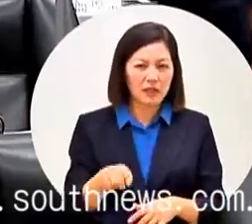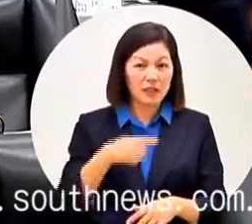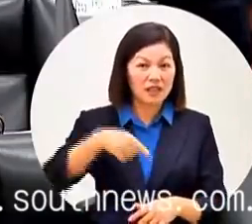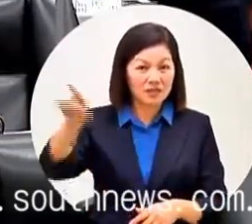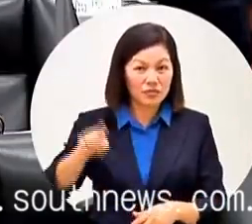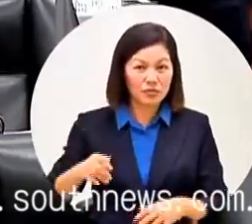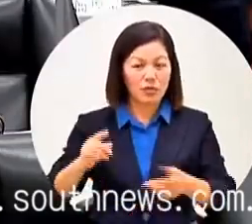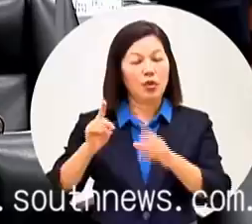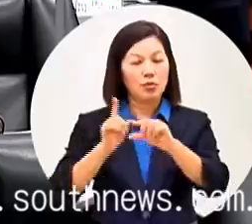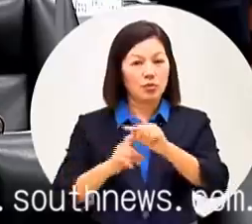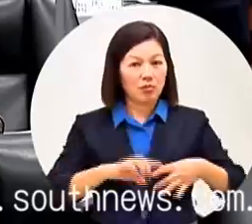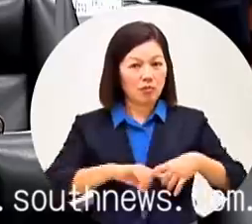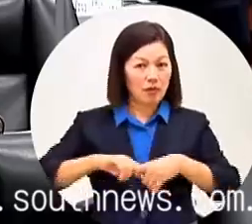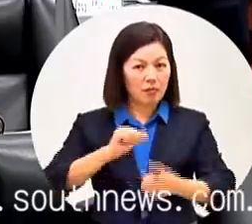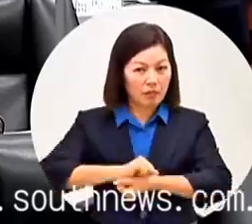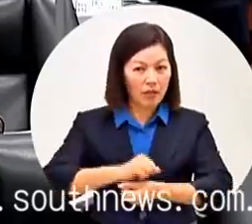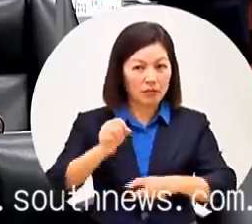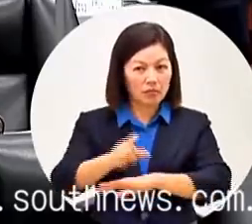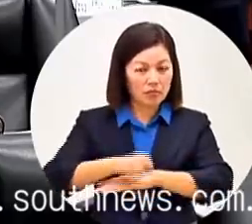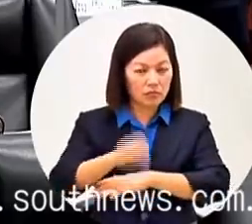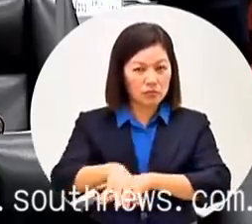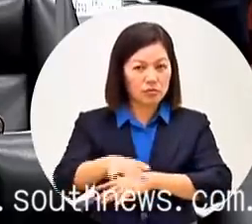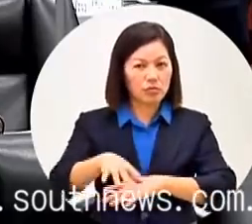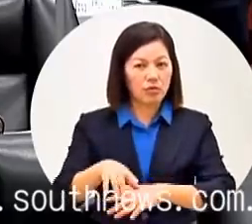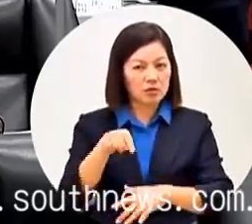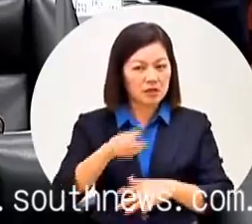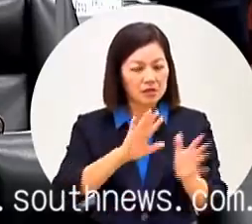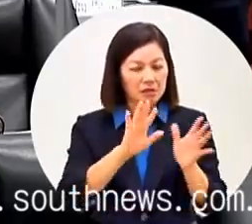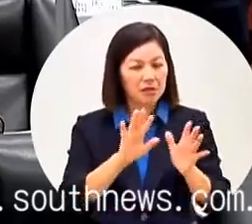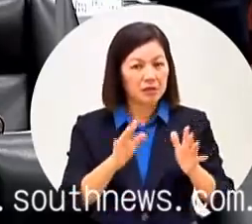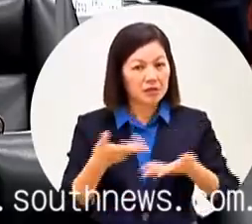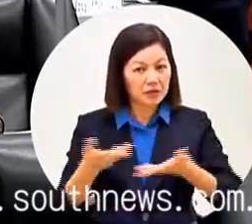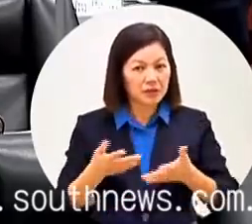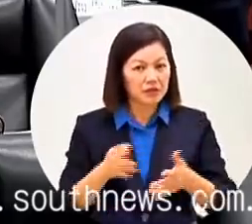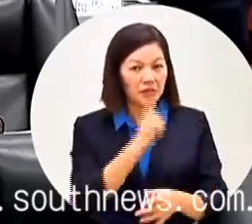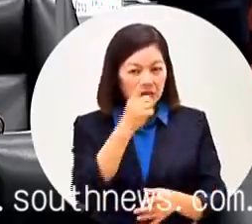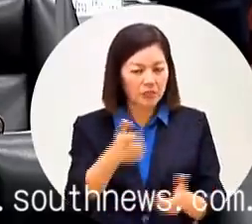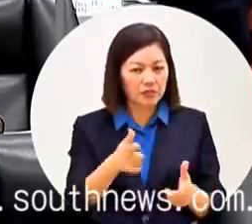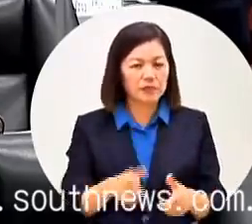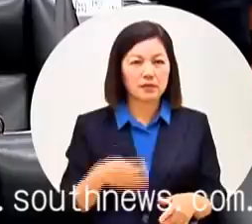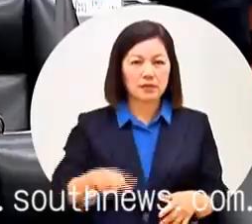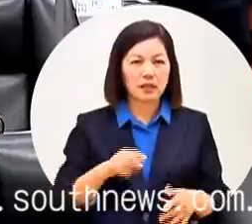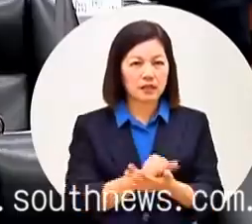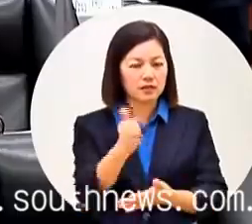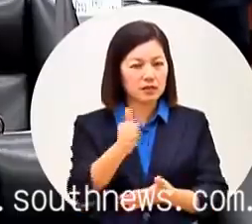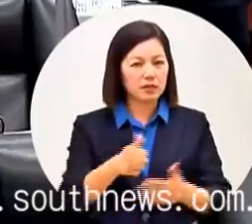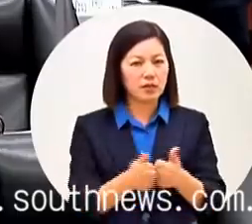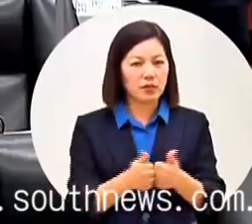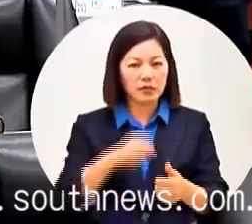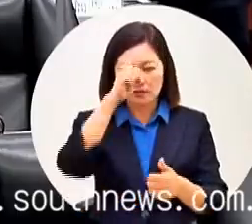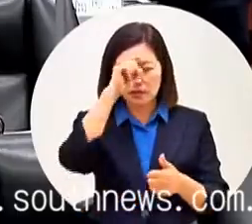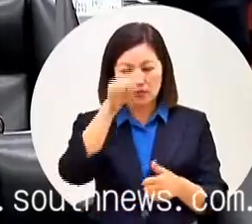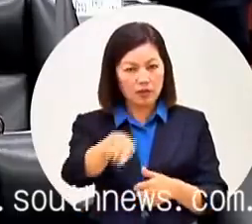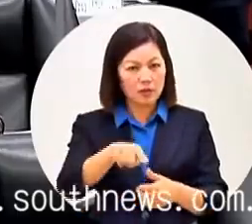而是从您过去的主张，到您到那边之后，包括我们几位议员联合开的记者会，希望你在那边表达